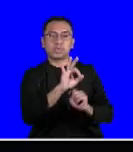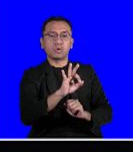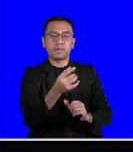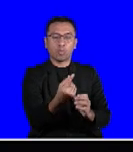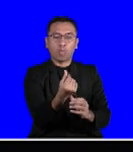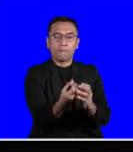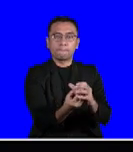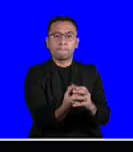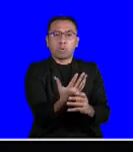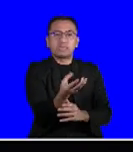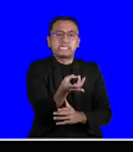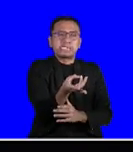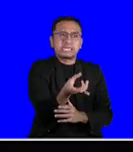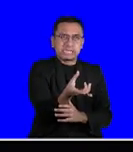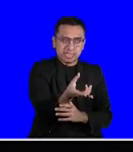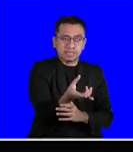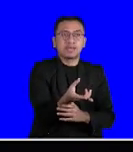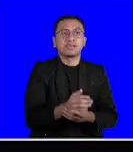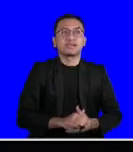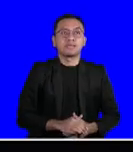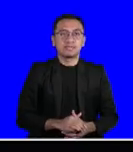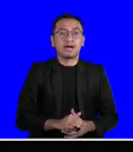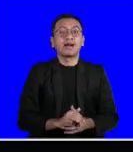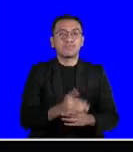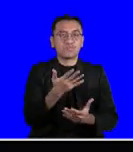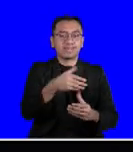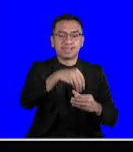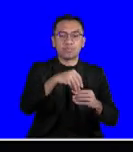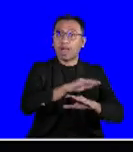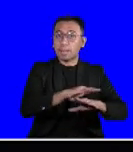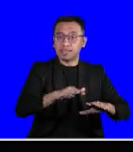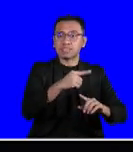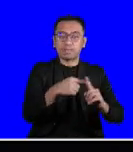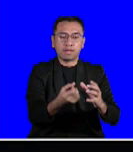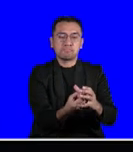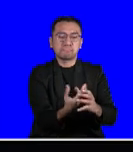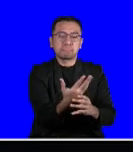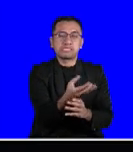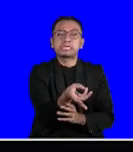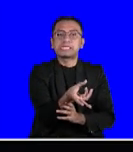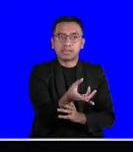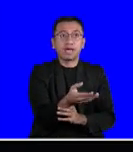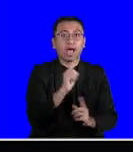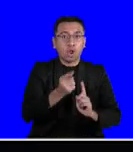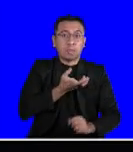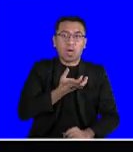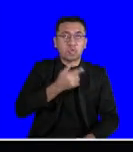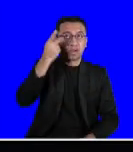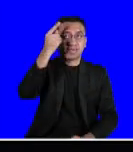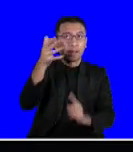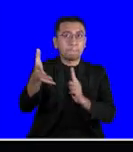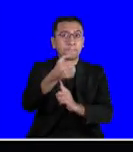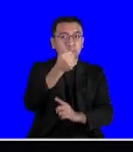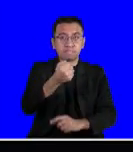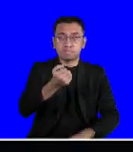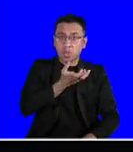keuntungannya kecil walaupun produk tabungan dan deposito aman. Untuk lebih cepat mencapai resolusi keuangan Anda, maka Anda bisa